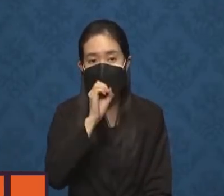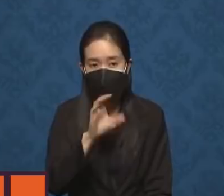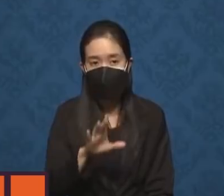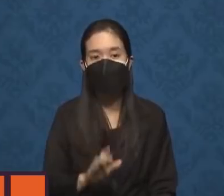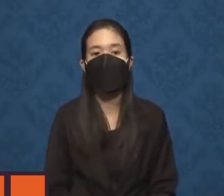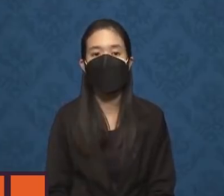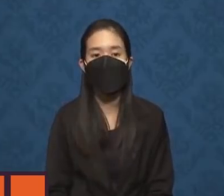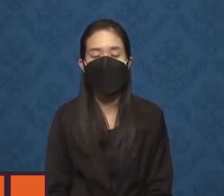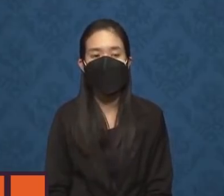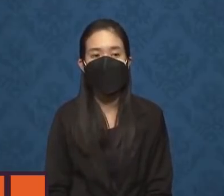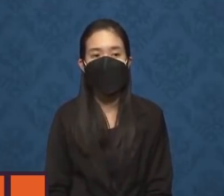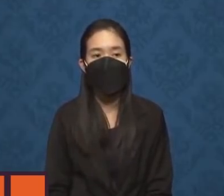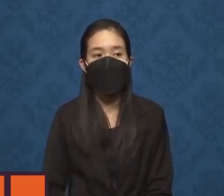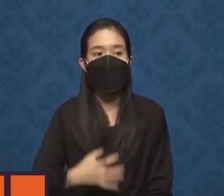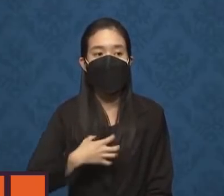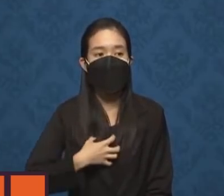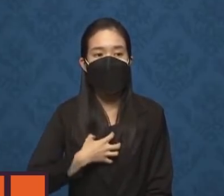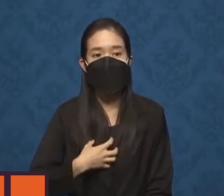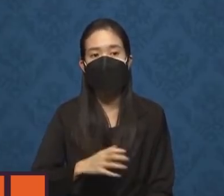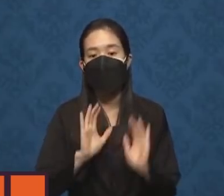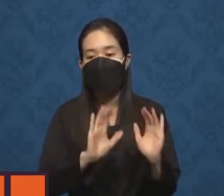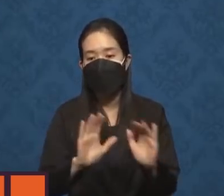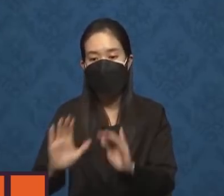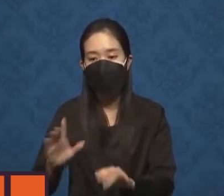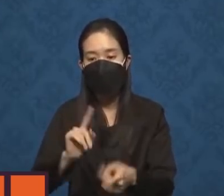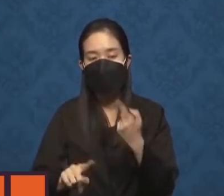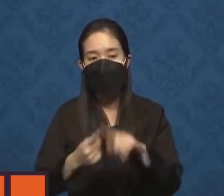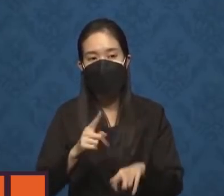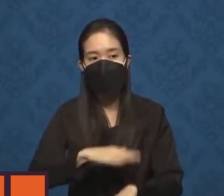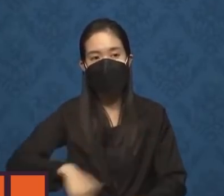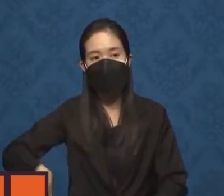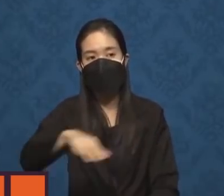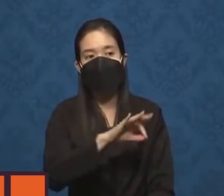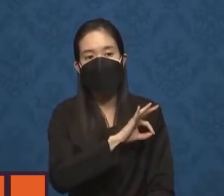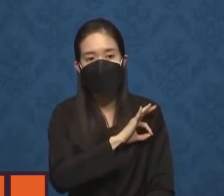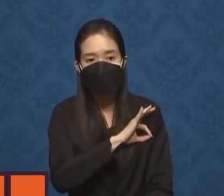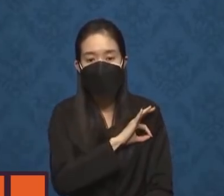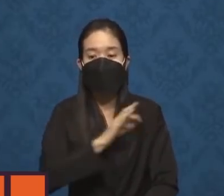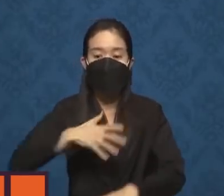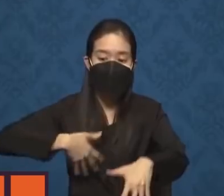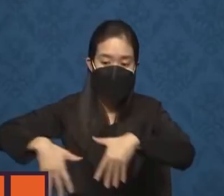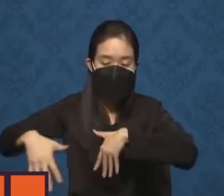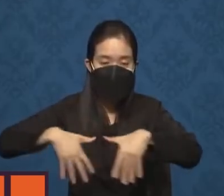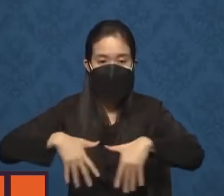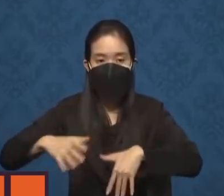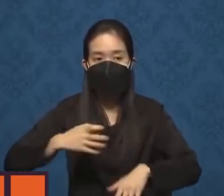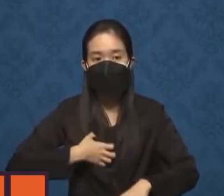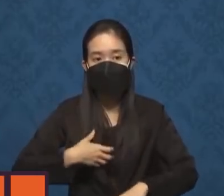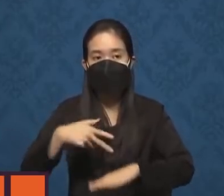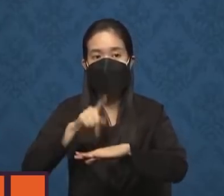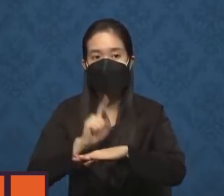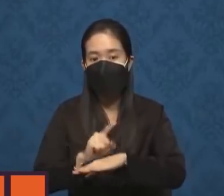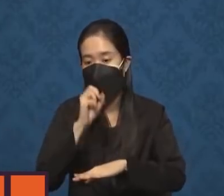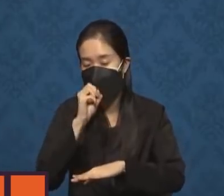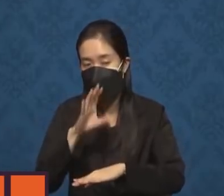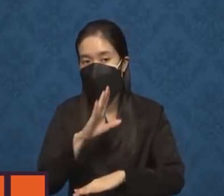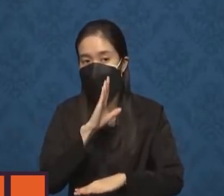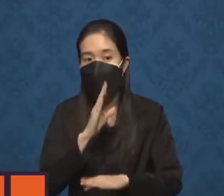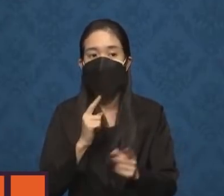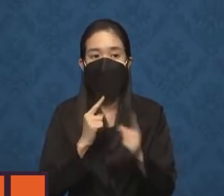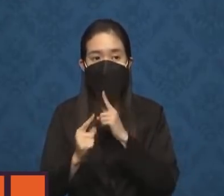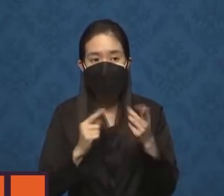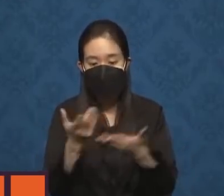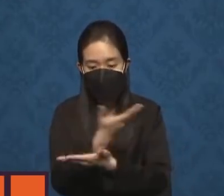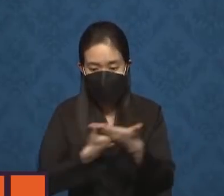ดิฉันอยากจะส่งเสียงถึงเพื่อนสมาชิกส่งเสียงถึงพี่น้องประชาชนผ่านท่านประธานสภาค่ะหลังการอภิปราย